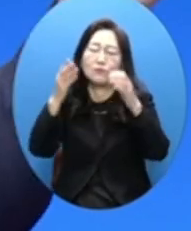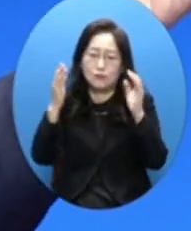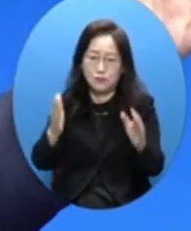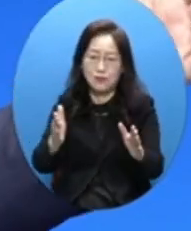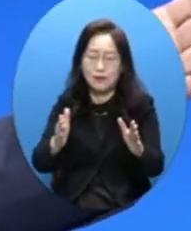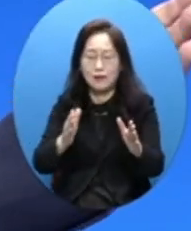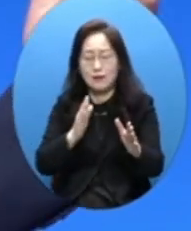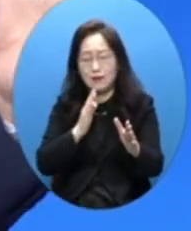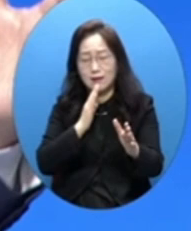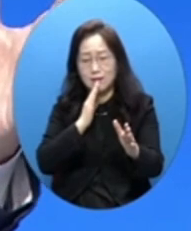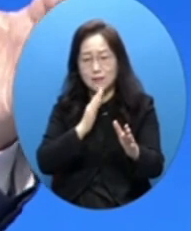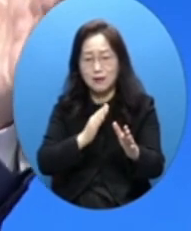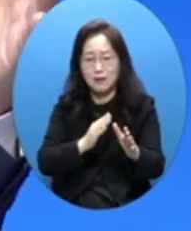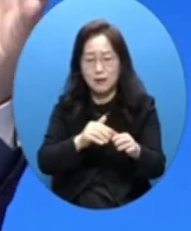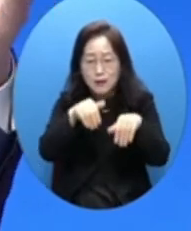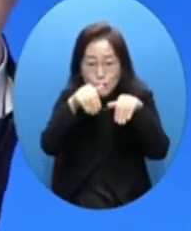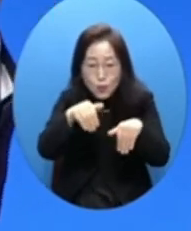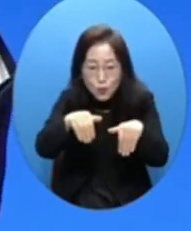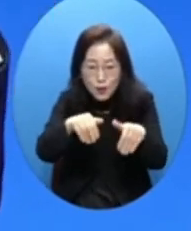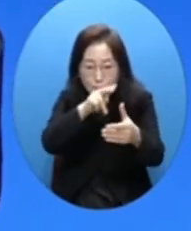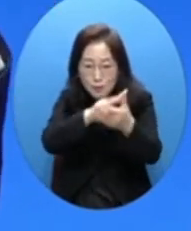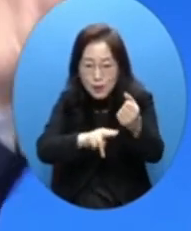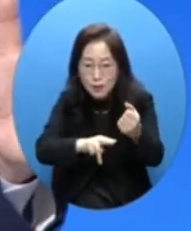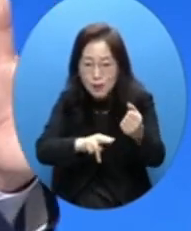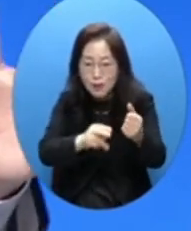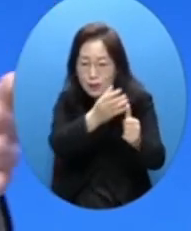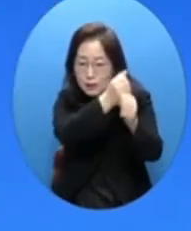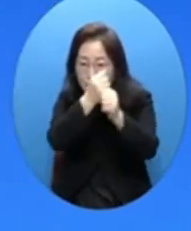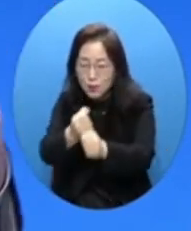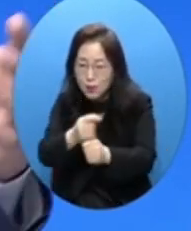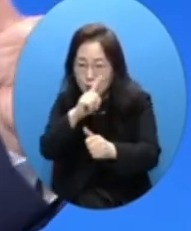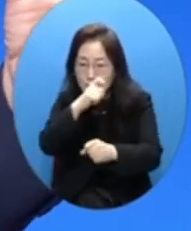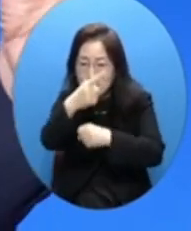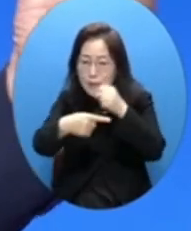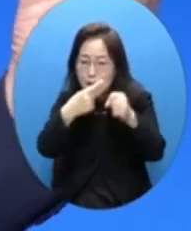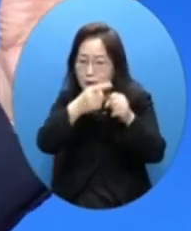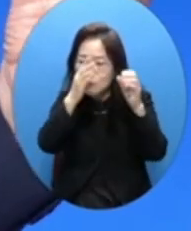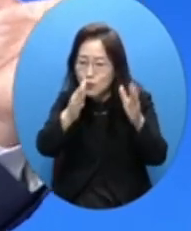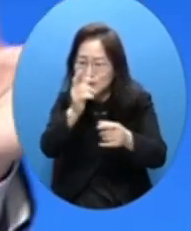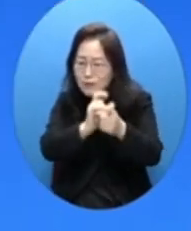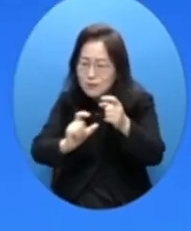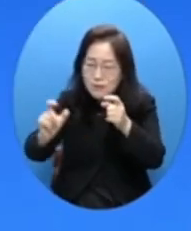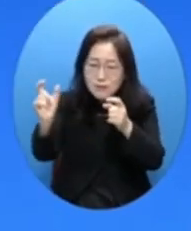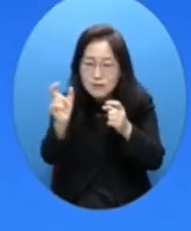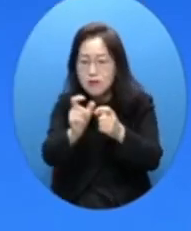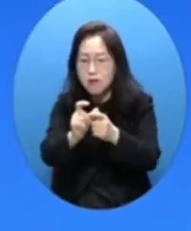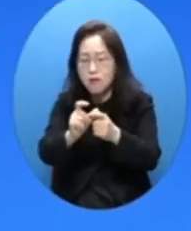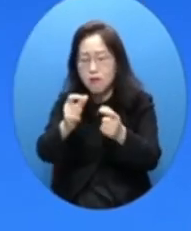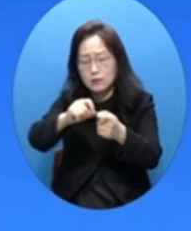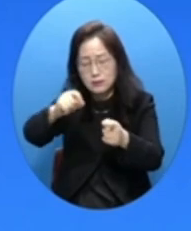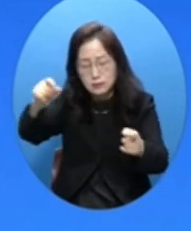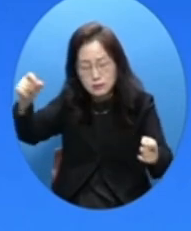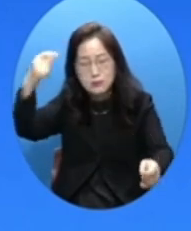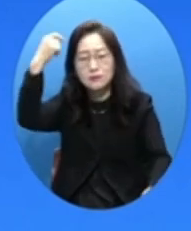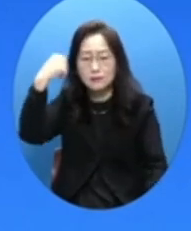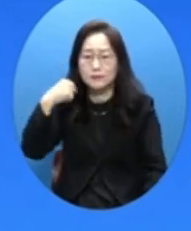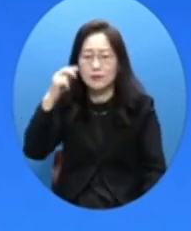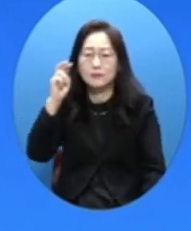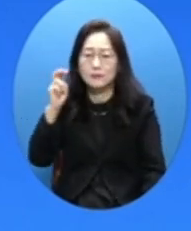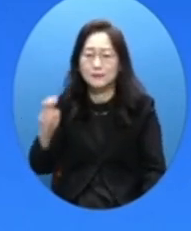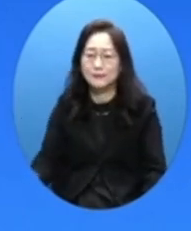지난 노예로 팔려 와서 감옥에 올 때까지 10일 날마다 던 긴 기간으로 느껴졌을 것입니다